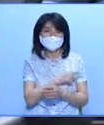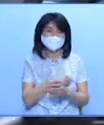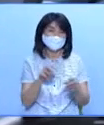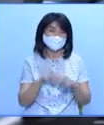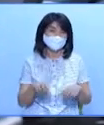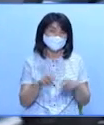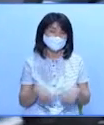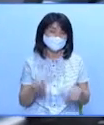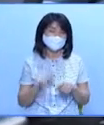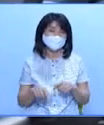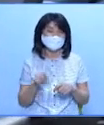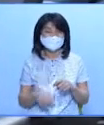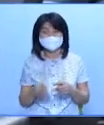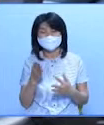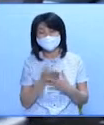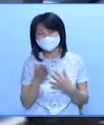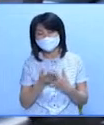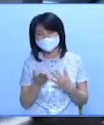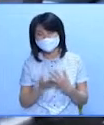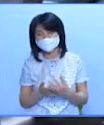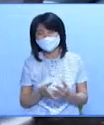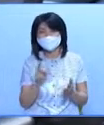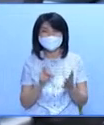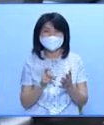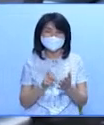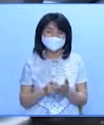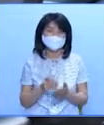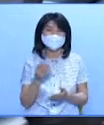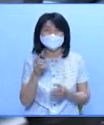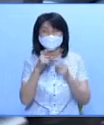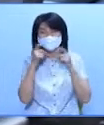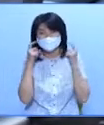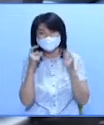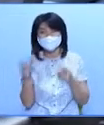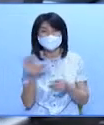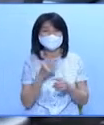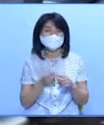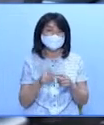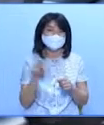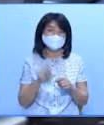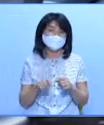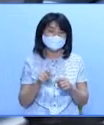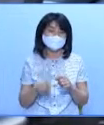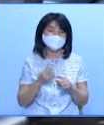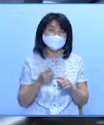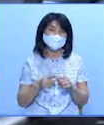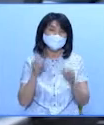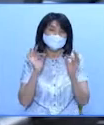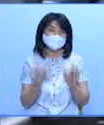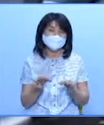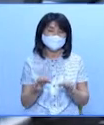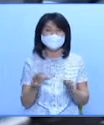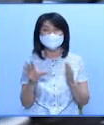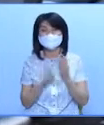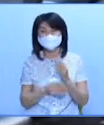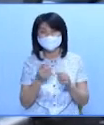Жұмысқа келген кезде бетперде, қолғап және антисептикті тексереді. Бұл өте дұрыс. Көлігімнің артында да жолаушыларға антисептик бар. Сосын анықтама